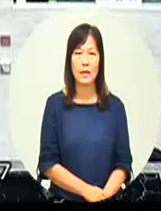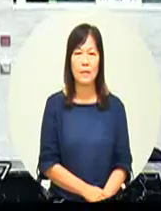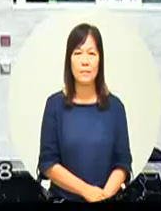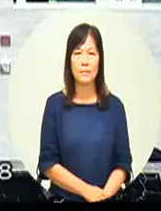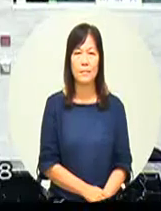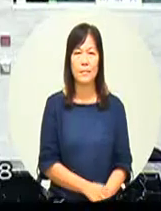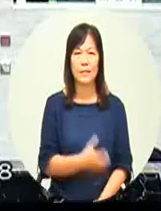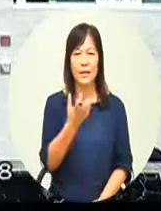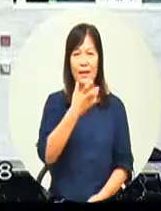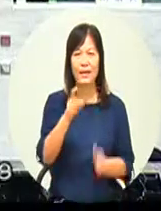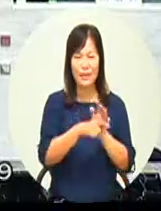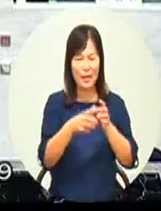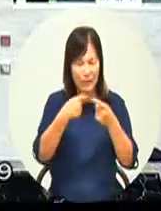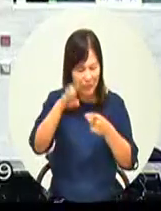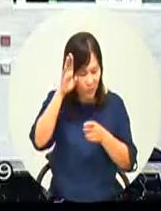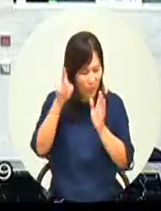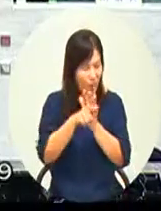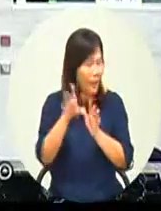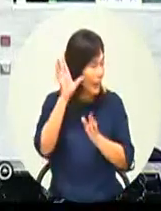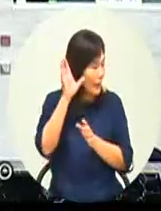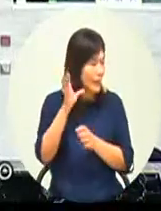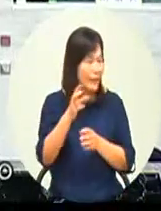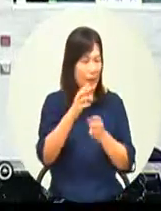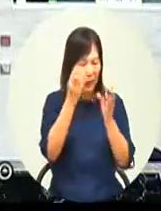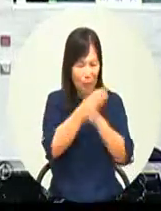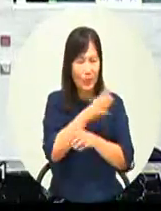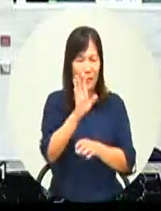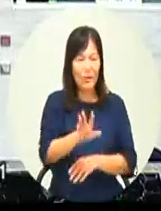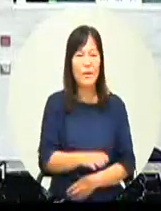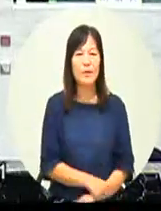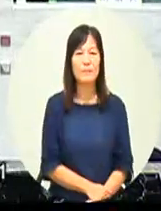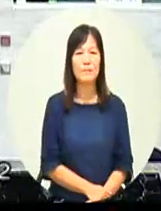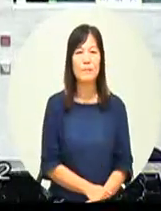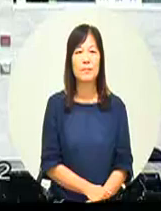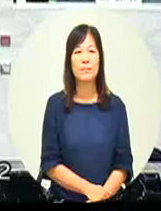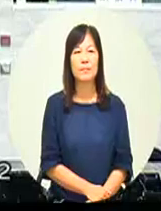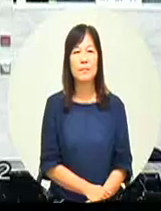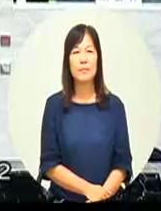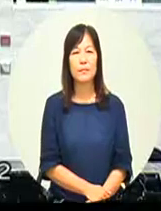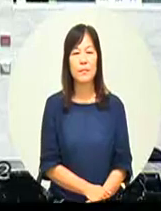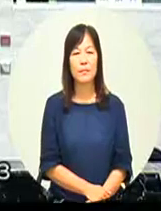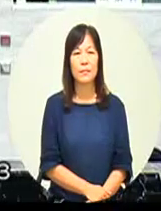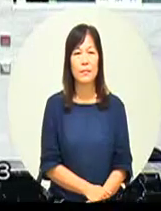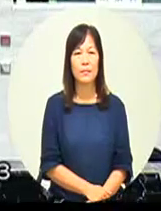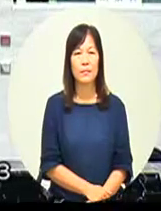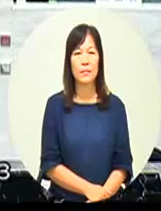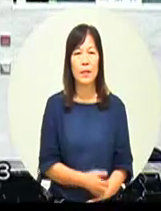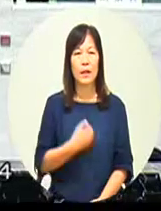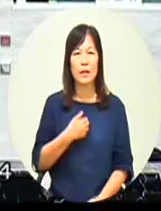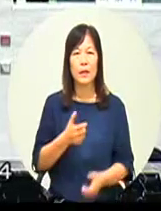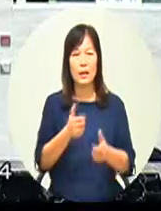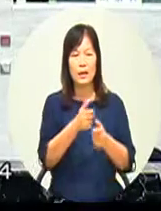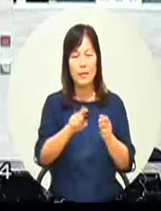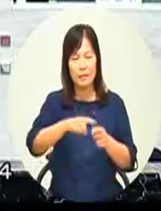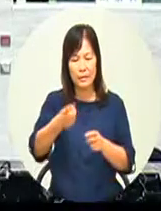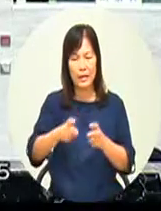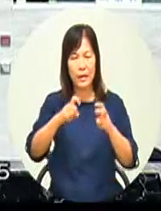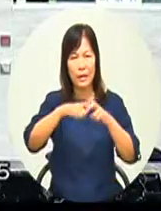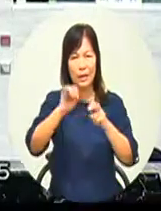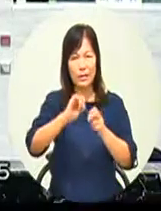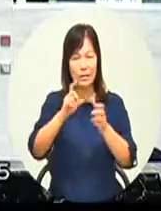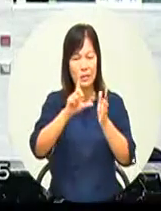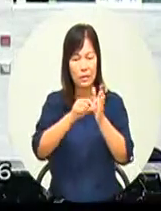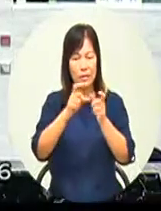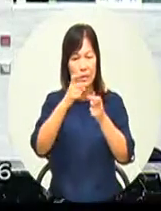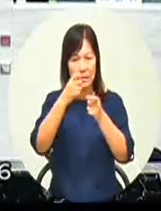谢谢。 哦、对不起，我听成等一下，抱歉抱歉。谢谢。好，接下来是李梅珍李议员，